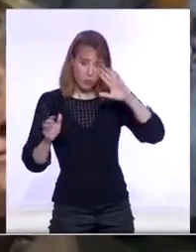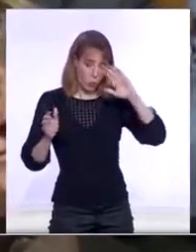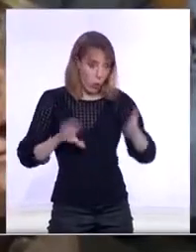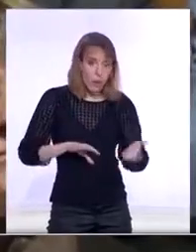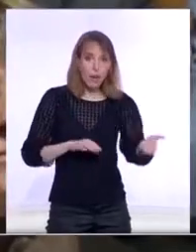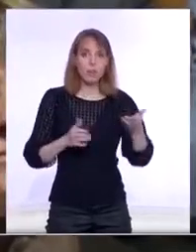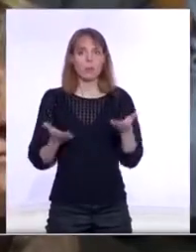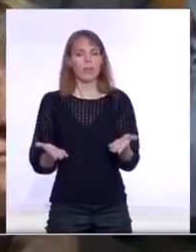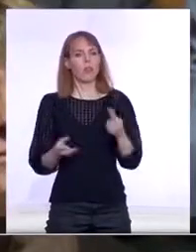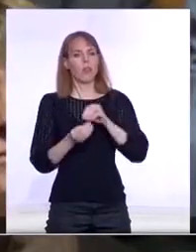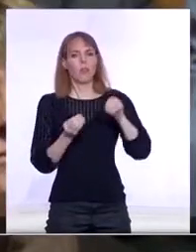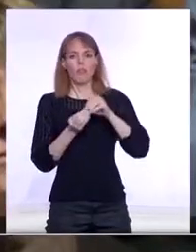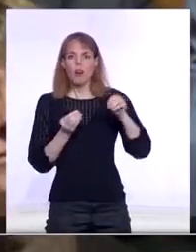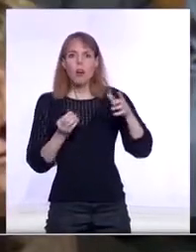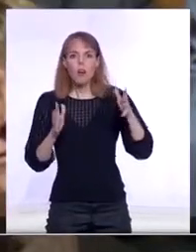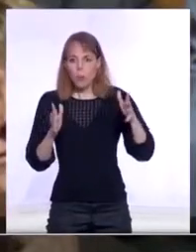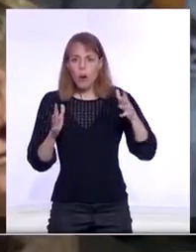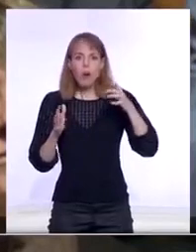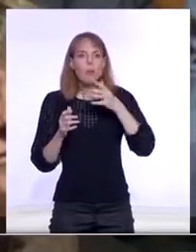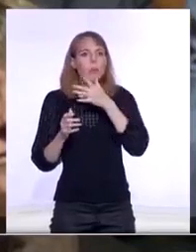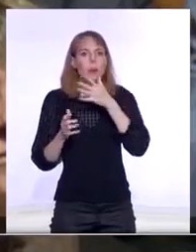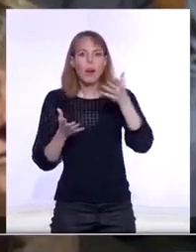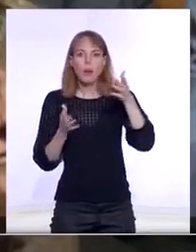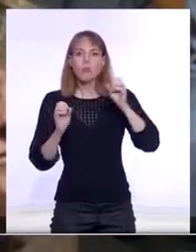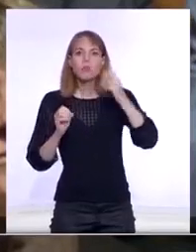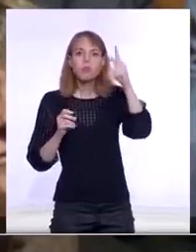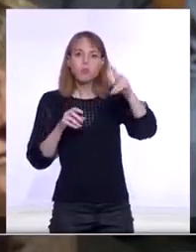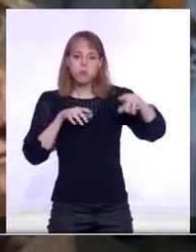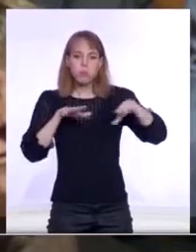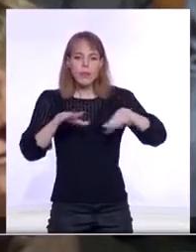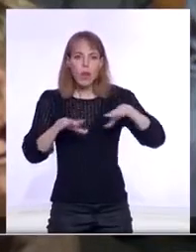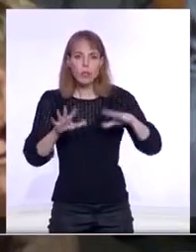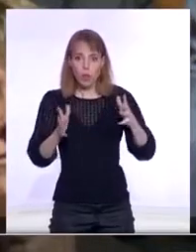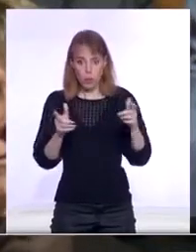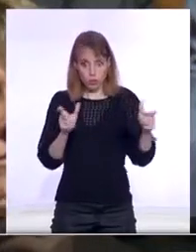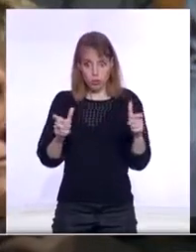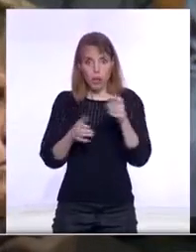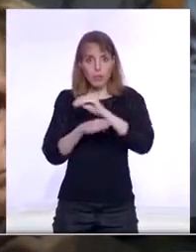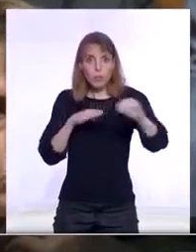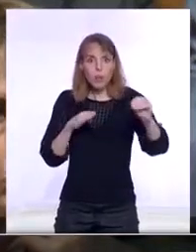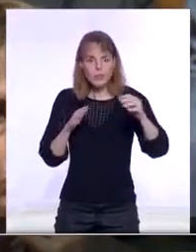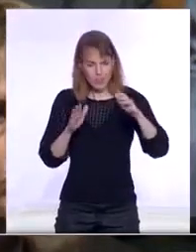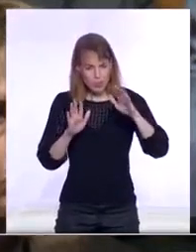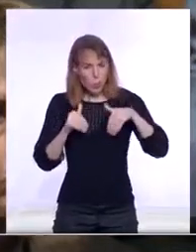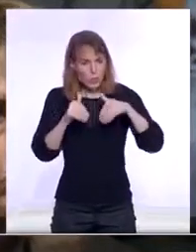ne s'interroge pas sur la méthode de maintien de l'ordre? Dans quel pays, après un tel fiasco, un ministre peut